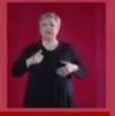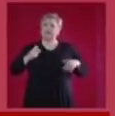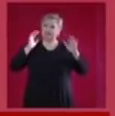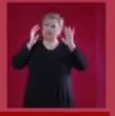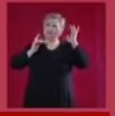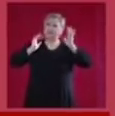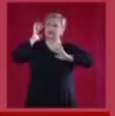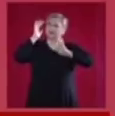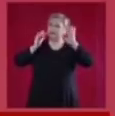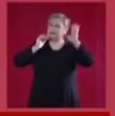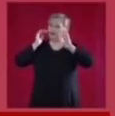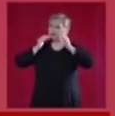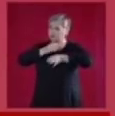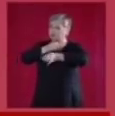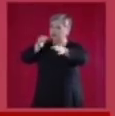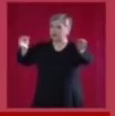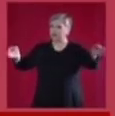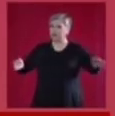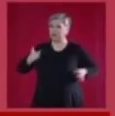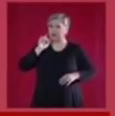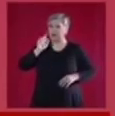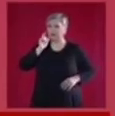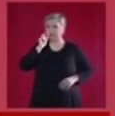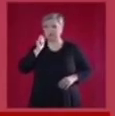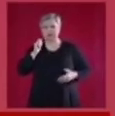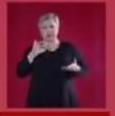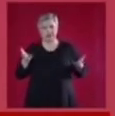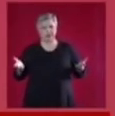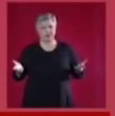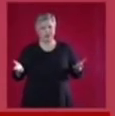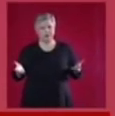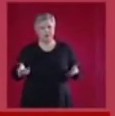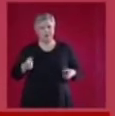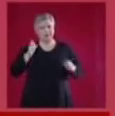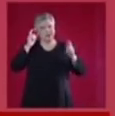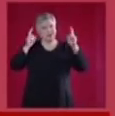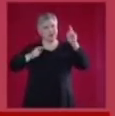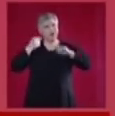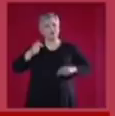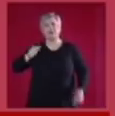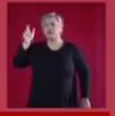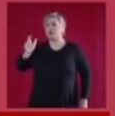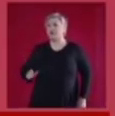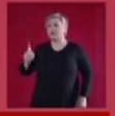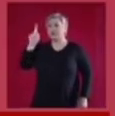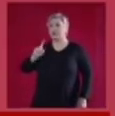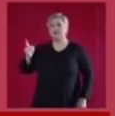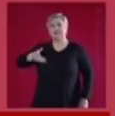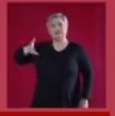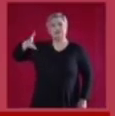φίλοι άραγε ο κύριος μητσοτάκης όταν αναφέρεται σστο πρόγραμμά